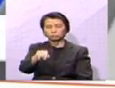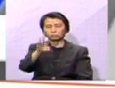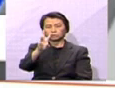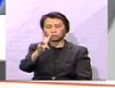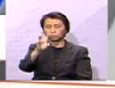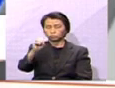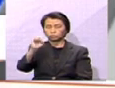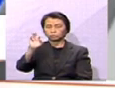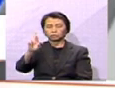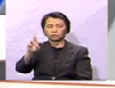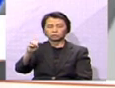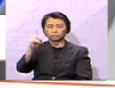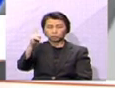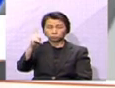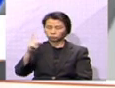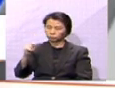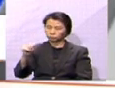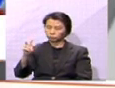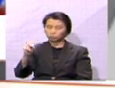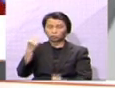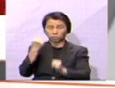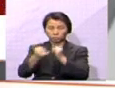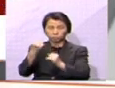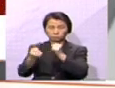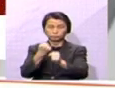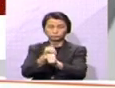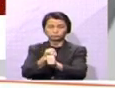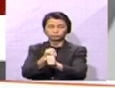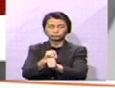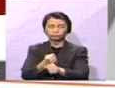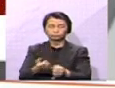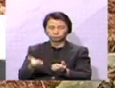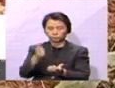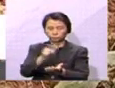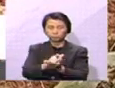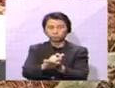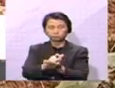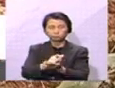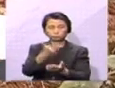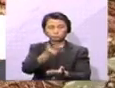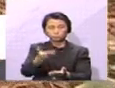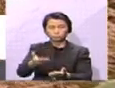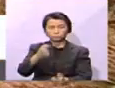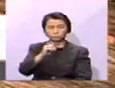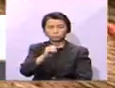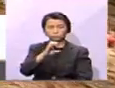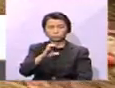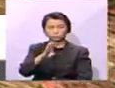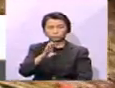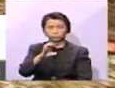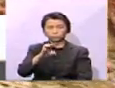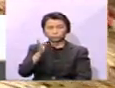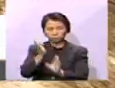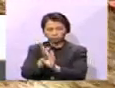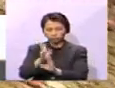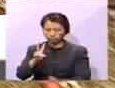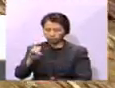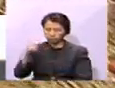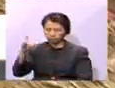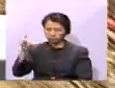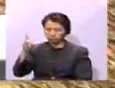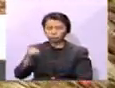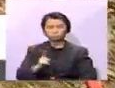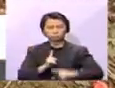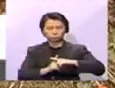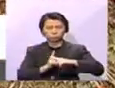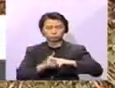r2.650 sat Tan pada akhir tahun menurut laporan unjuran komoditi OCBC bank 2018 aspek